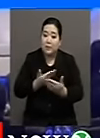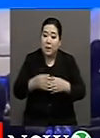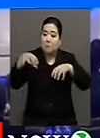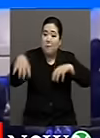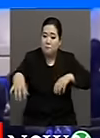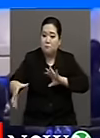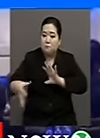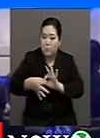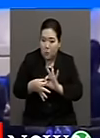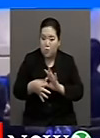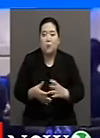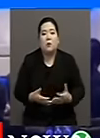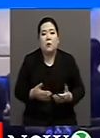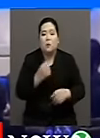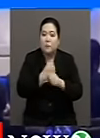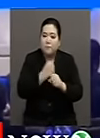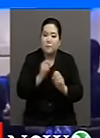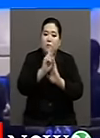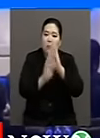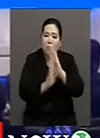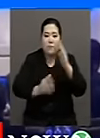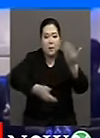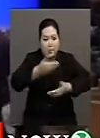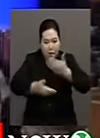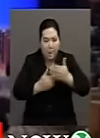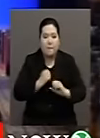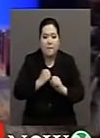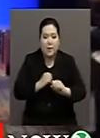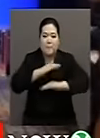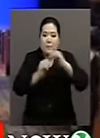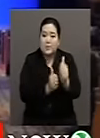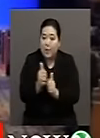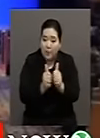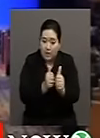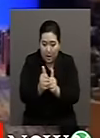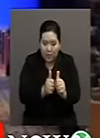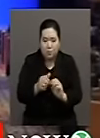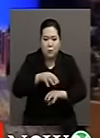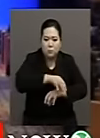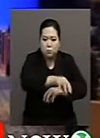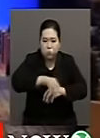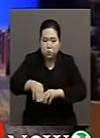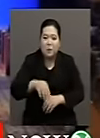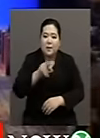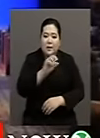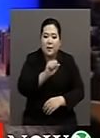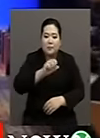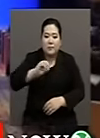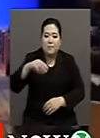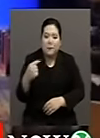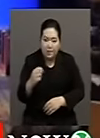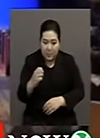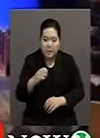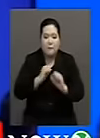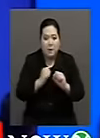มีส่วนร่วมของประเทศกำลังพัฒนาในระบบการค้าเพิ่มขดความสามารถในการแข่งขันเพิ่มความเชื่อมโยงของกลุ่ม SMEเข้าไปสู่บริบท